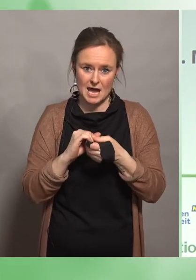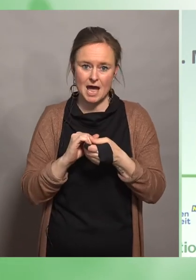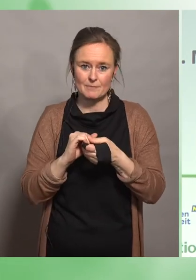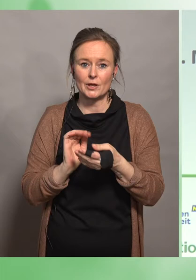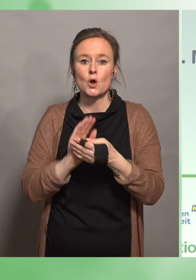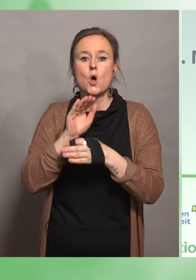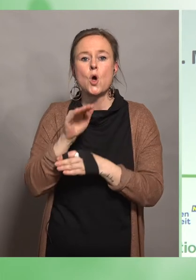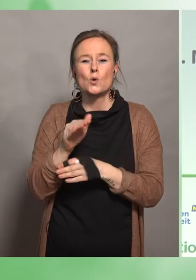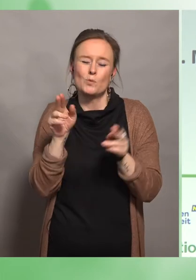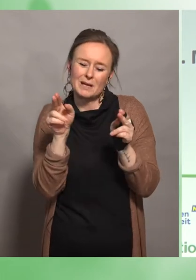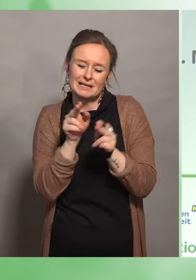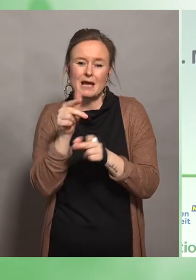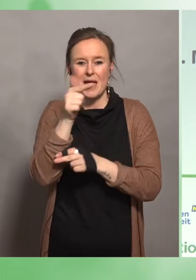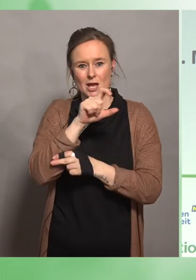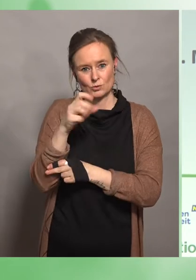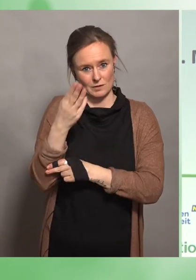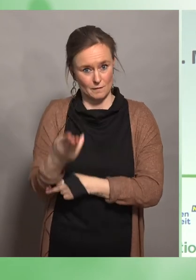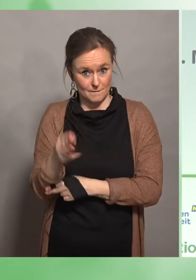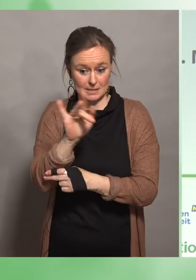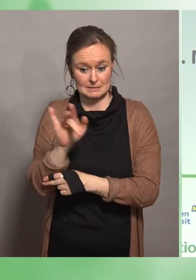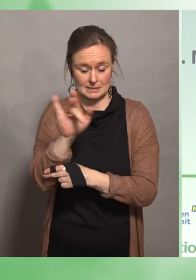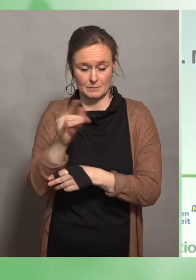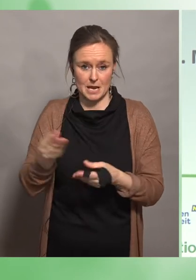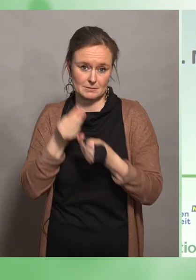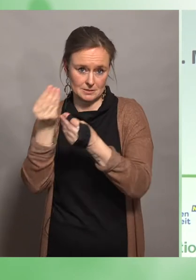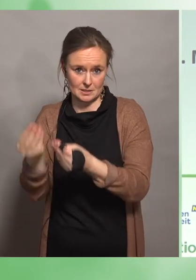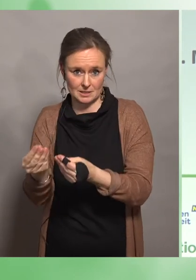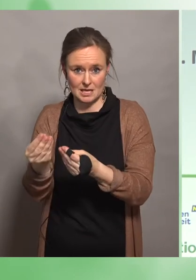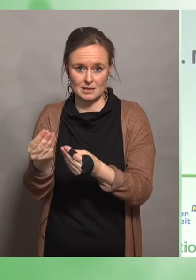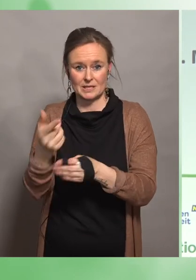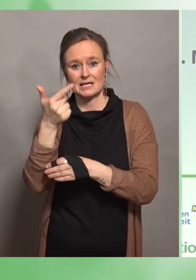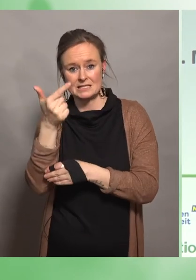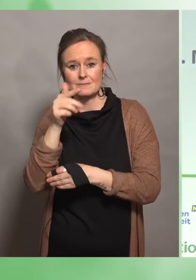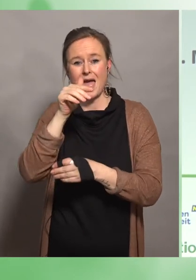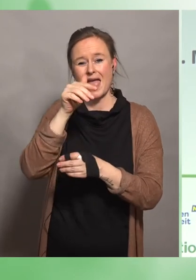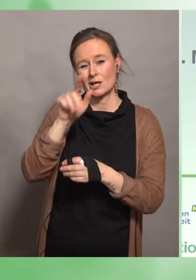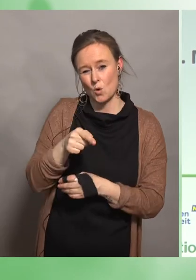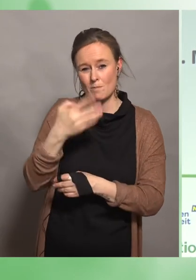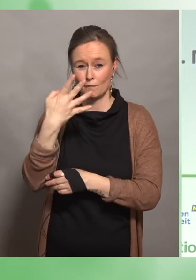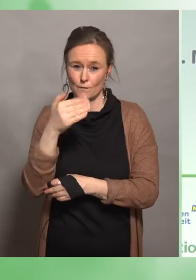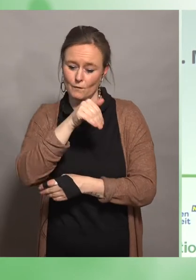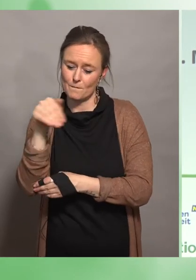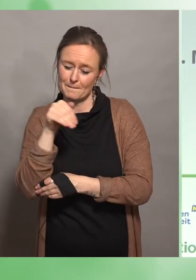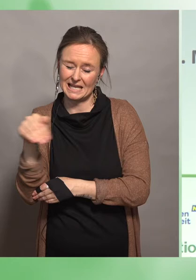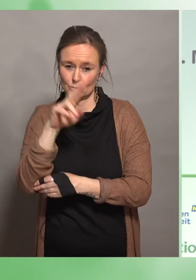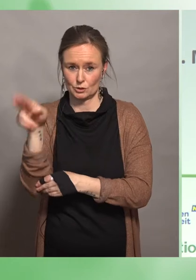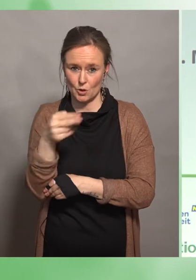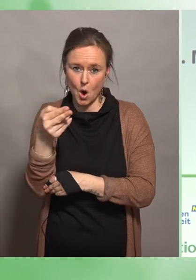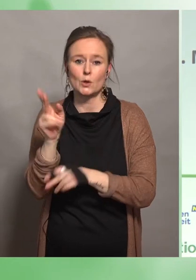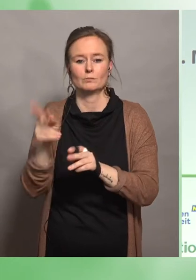140 Plätze zur Verfügung. Insgesamt sind das 2,5 Millionen Euro, die hier investiert